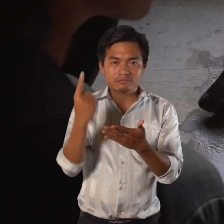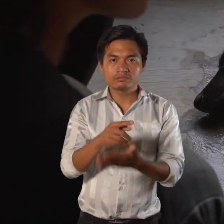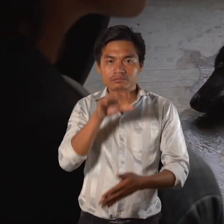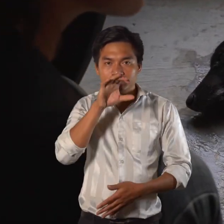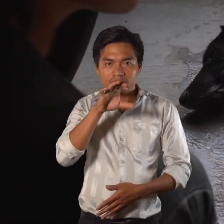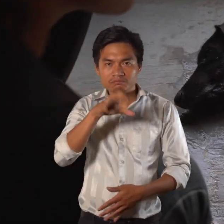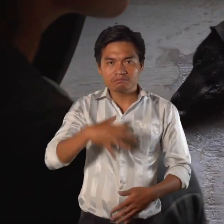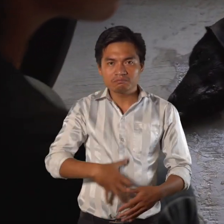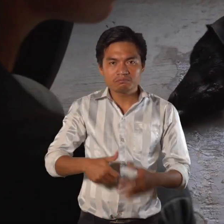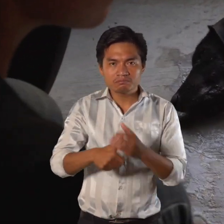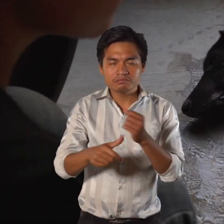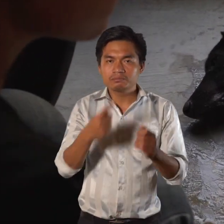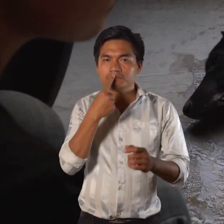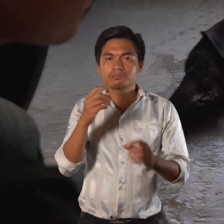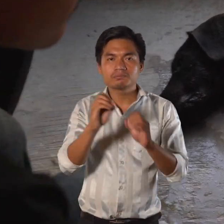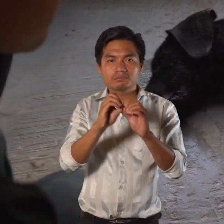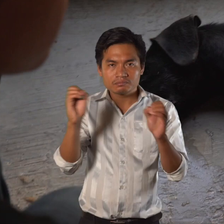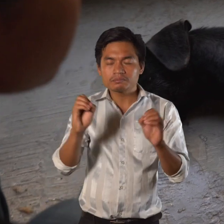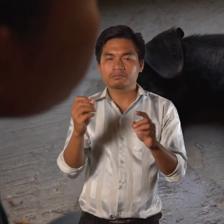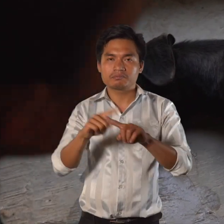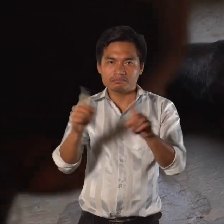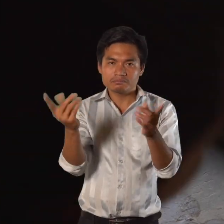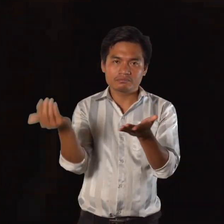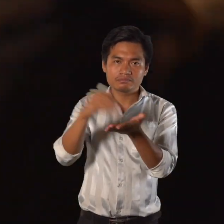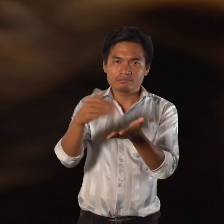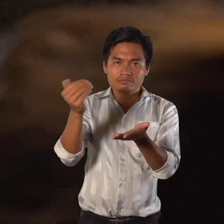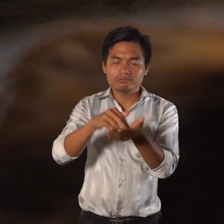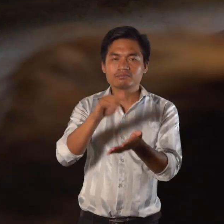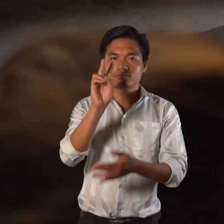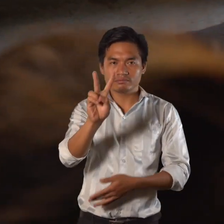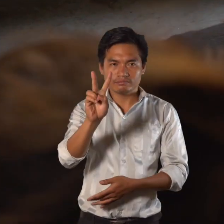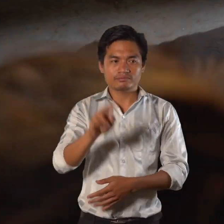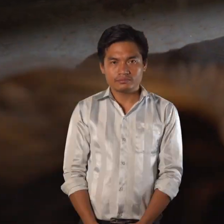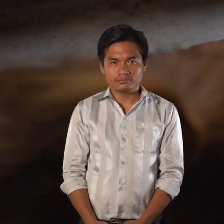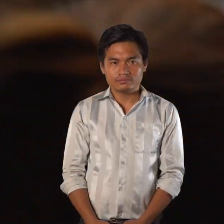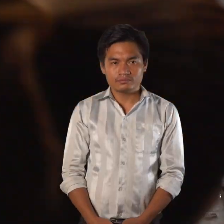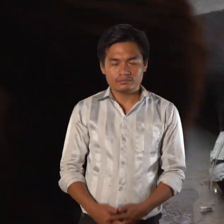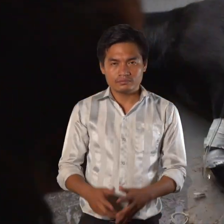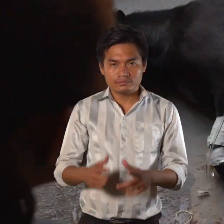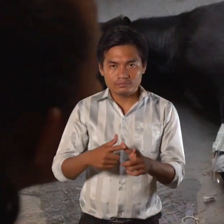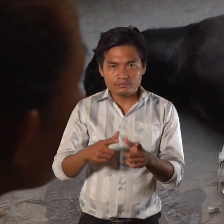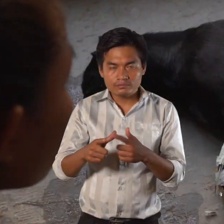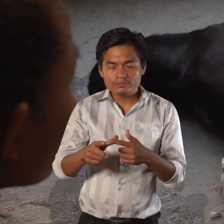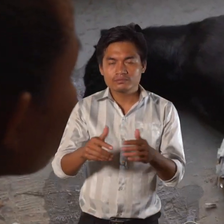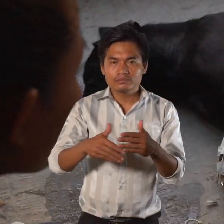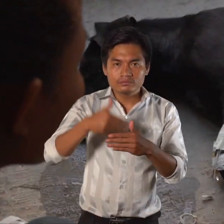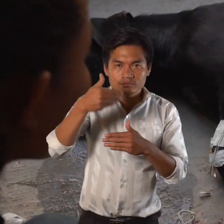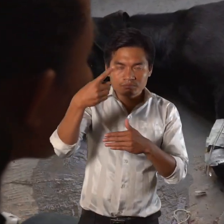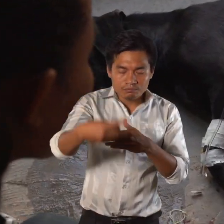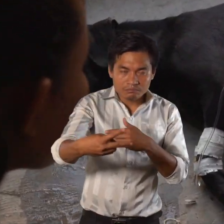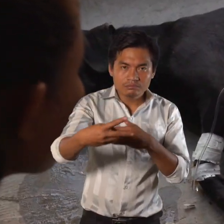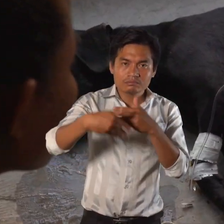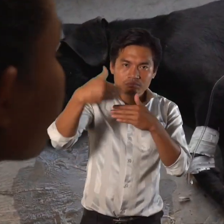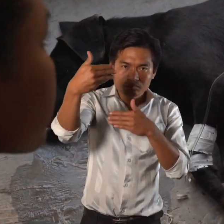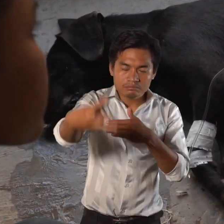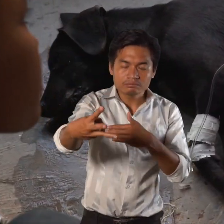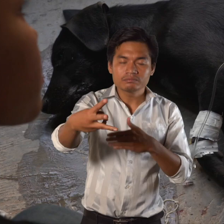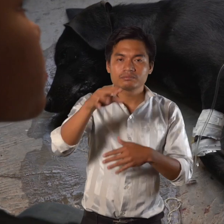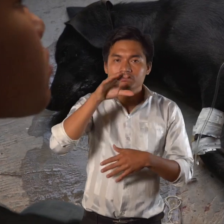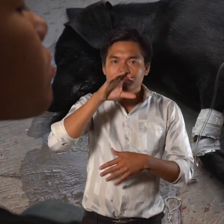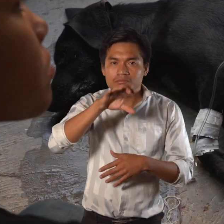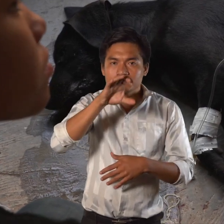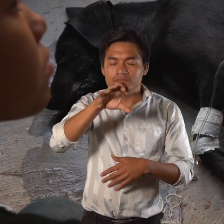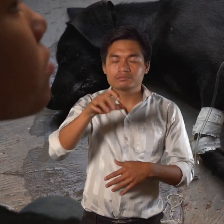រាកអត់មានឈាមទេទោះតែអាចរាកលើកទី2ឬក៏អូបន្លាយរហូតដល់ថ្ងៃទី2នៃជំងឺឬក៏ថ្ងៃទី3នៃជំងឺ